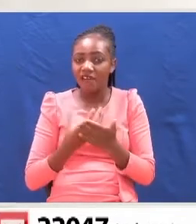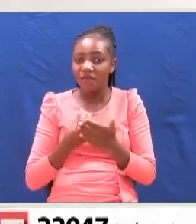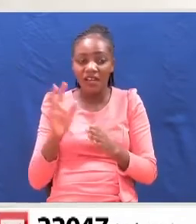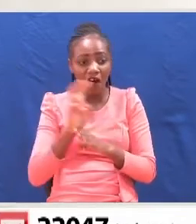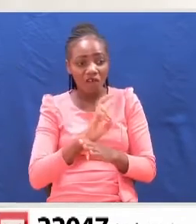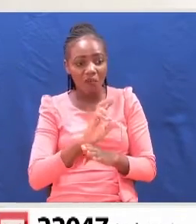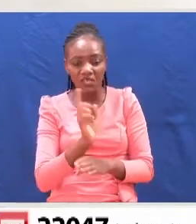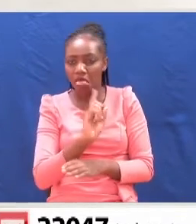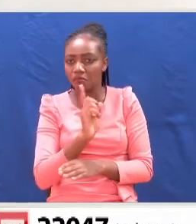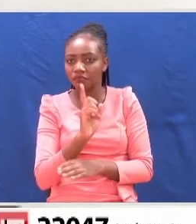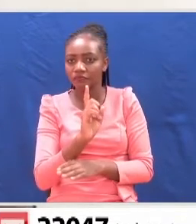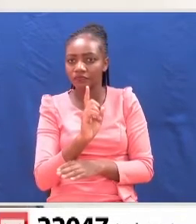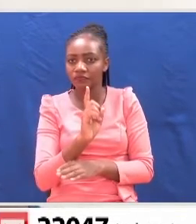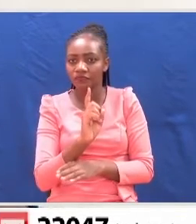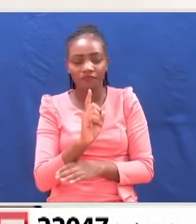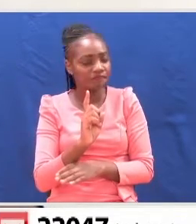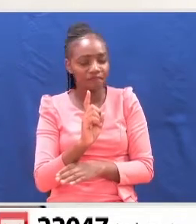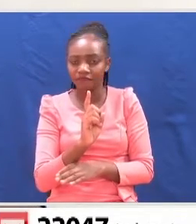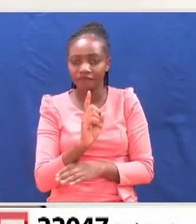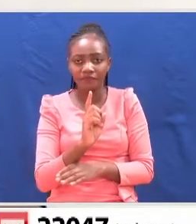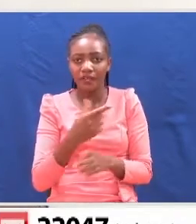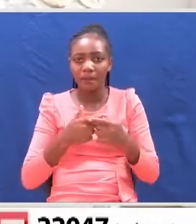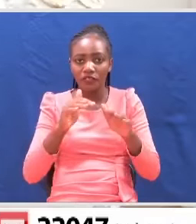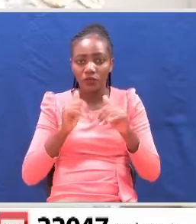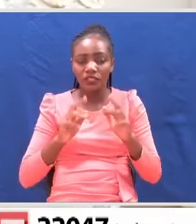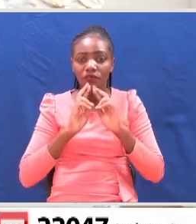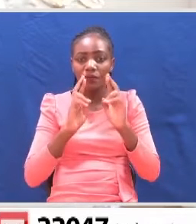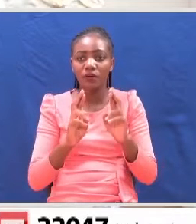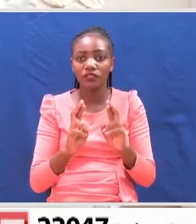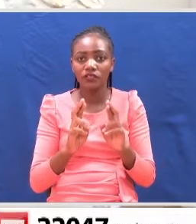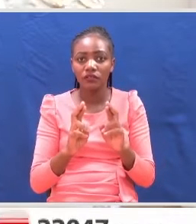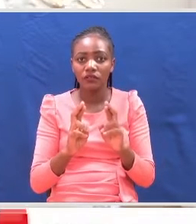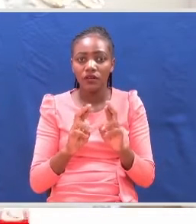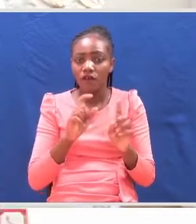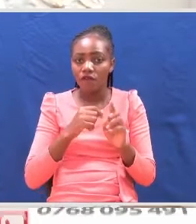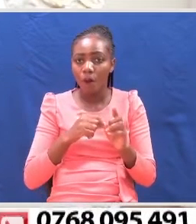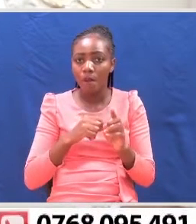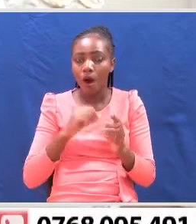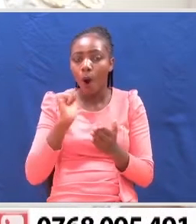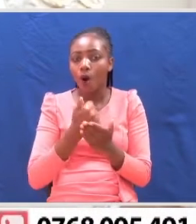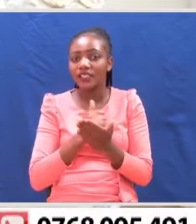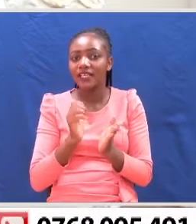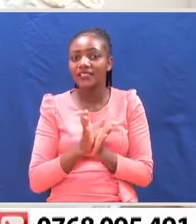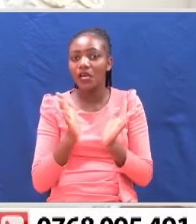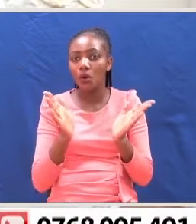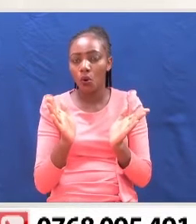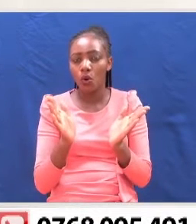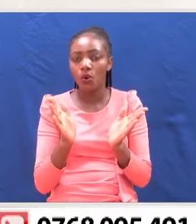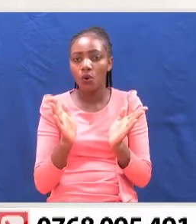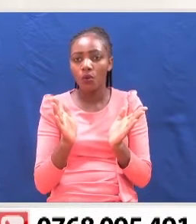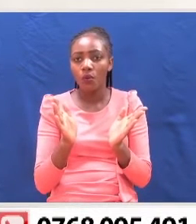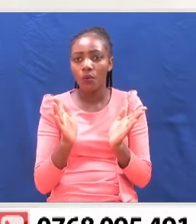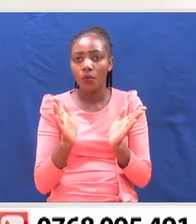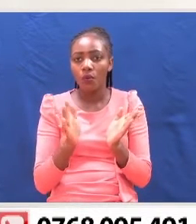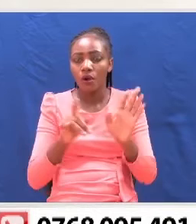kuweza kuangalia nini inafanyika. Kwa hivyo wanangoja tu report ya controller auditor general ndio waweze kufanya, na hiyo inakujanga mwisho wa